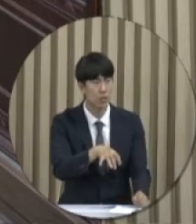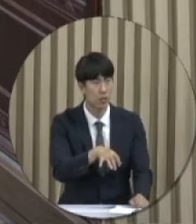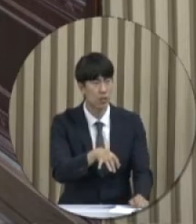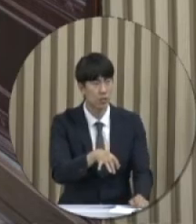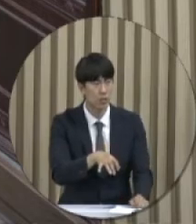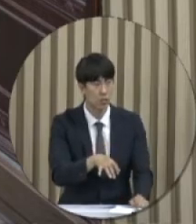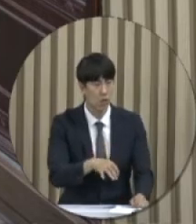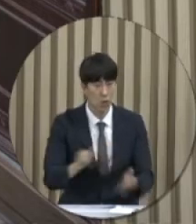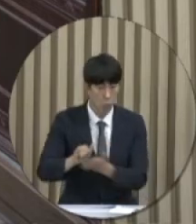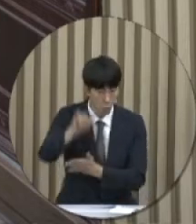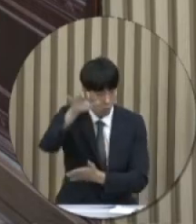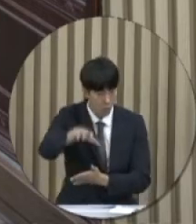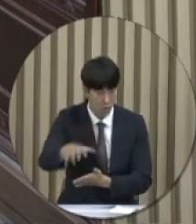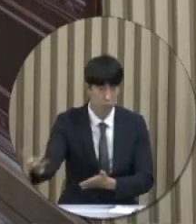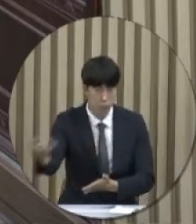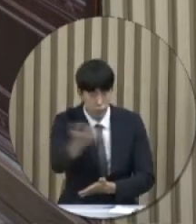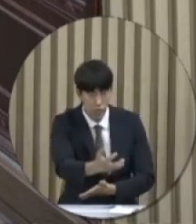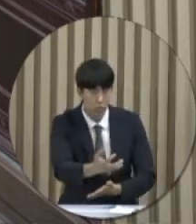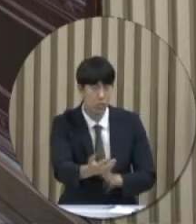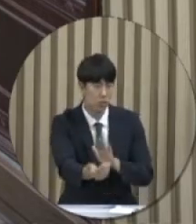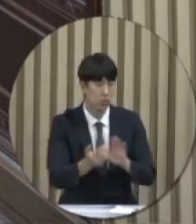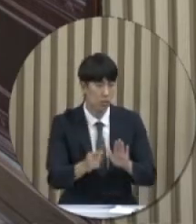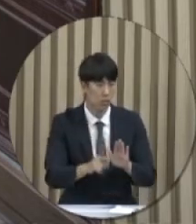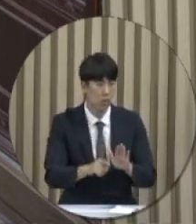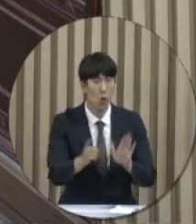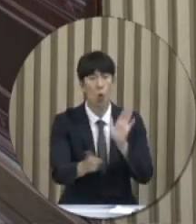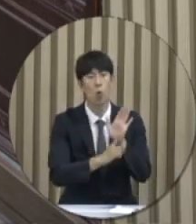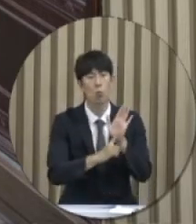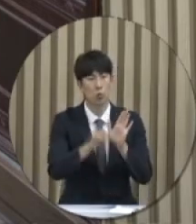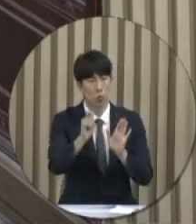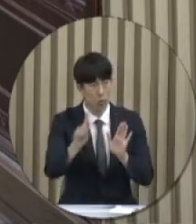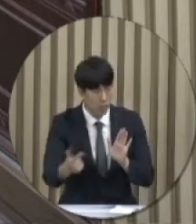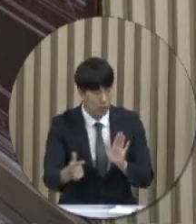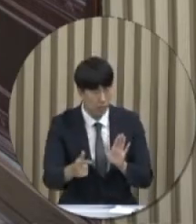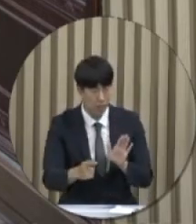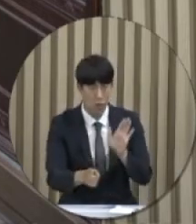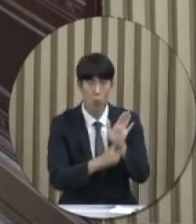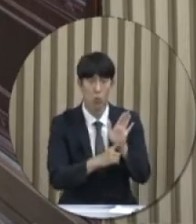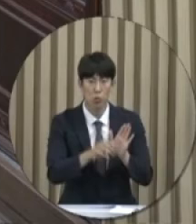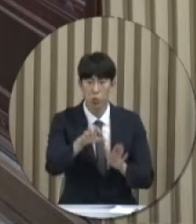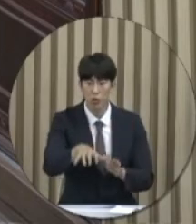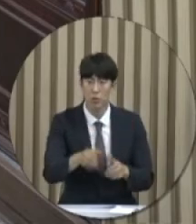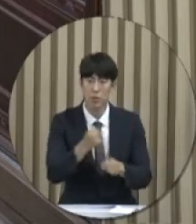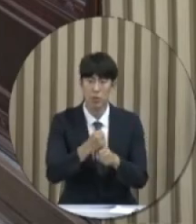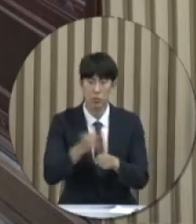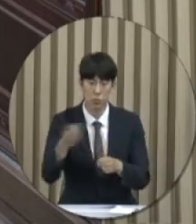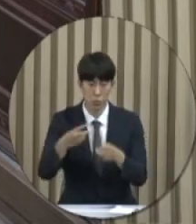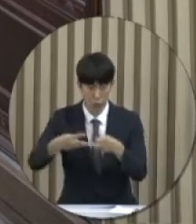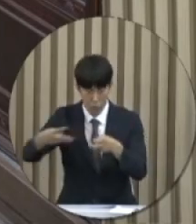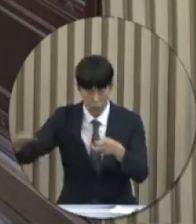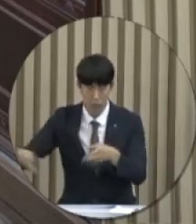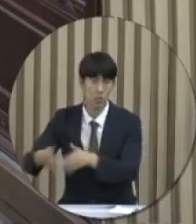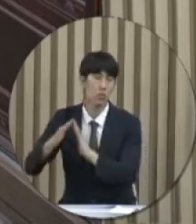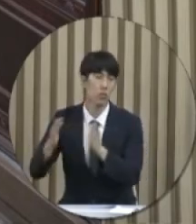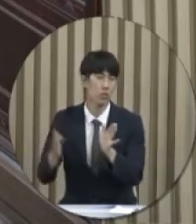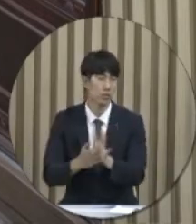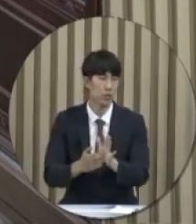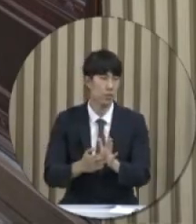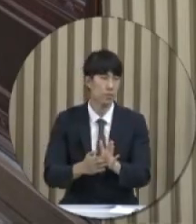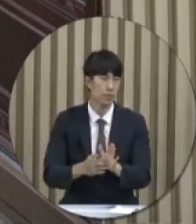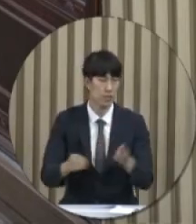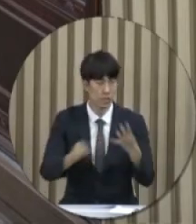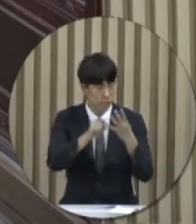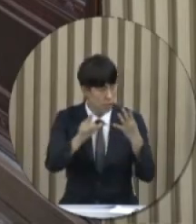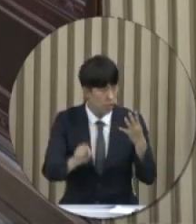이전에 대해서 우리가 홍보관을 지금 서부권에도 지금 설치했고 최근에 동탄에도 설치를 했습니다.